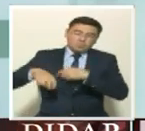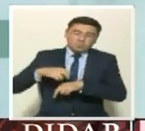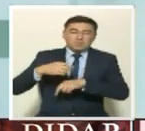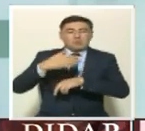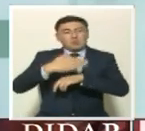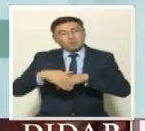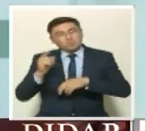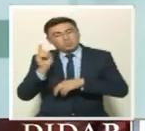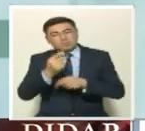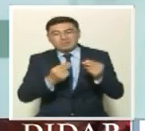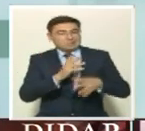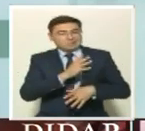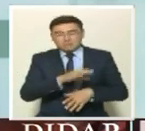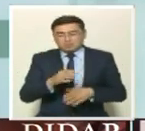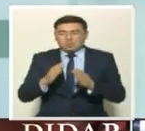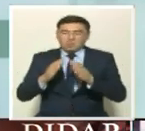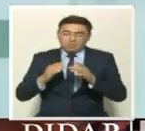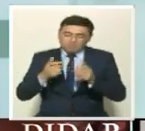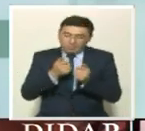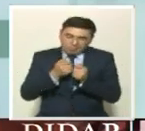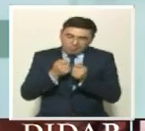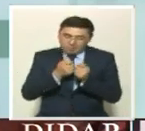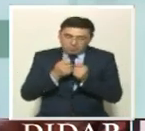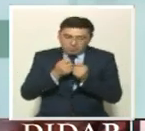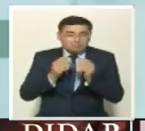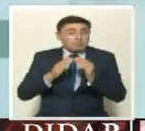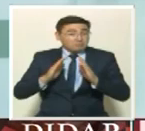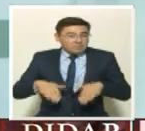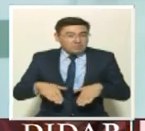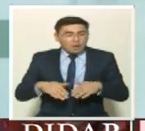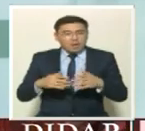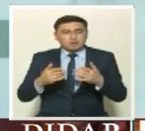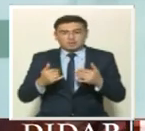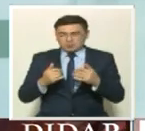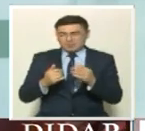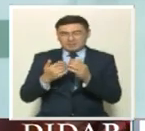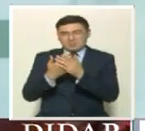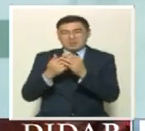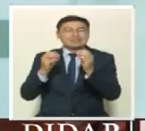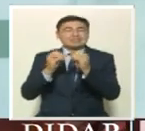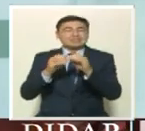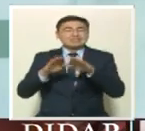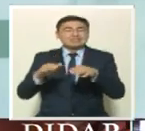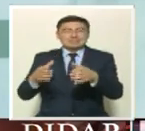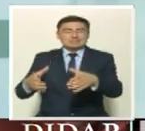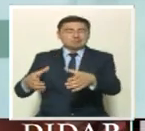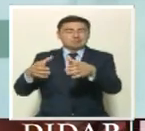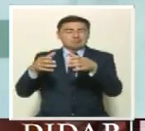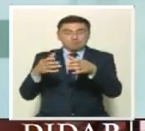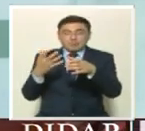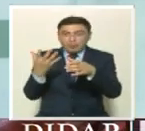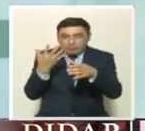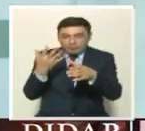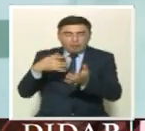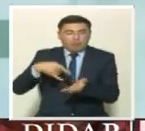жоқ. Көбінесе ұялы телефонды пайдаланды. Қазір ауруханаға қабылдауға келген 10 баланың 5-еуіне осы аурудың диагнозы қойылады.